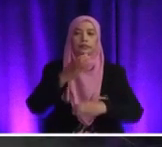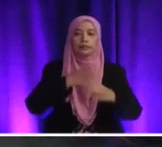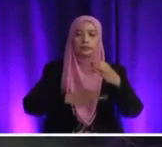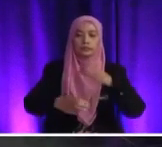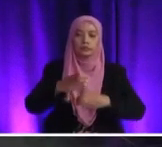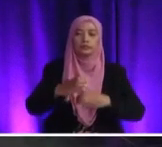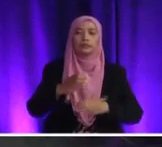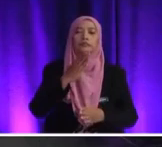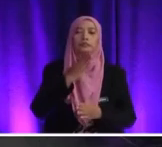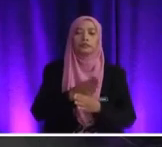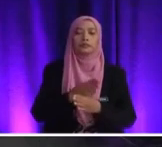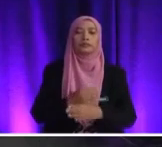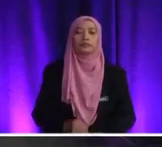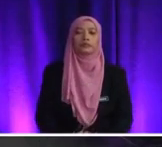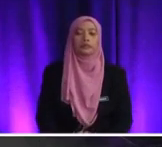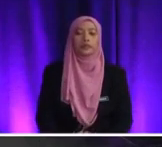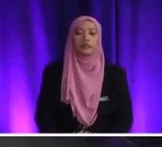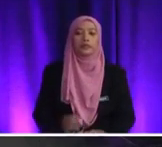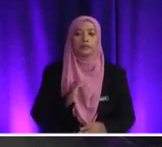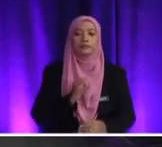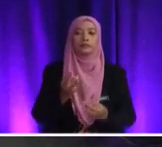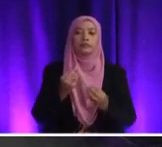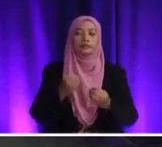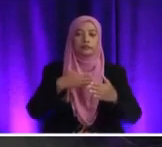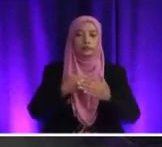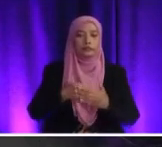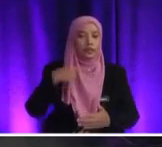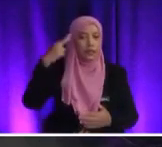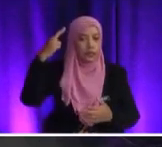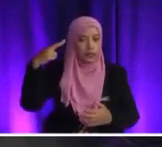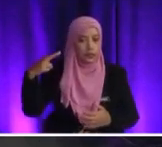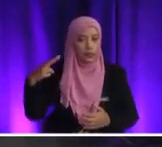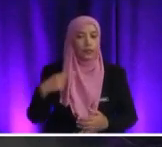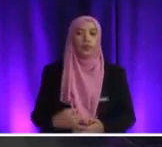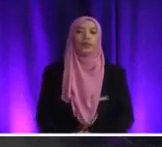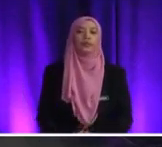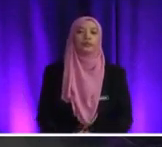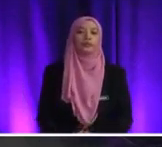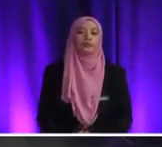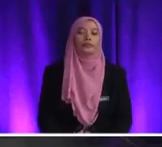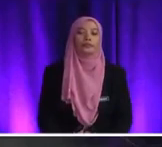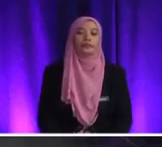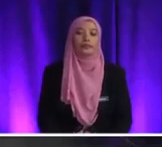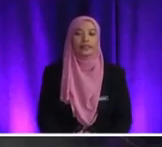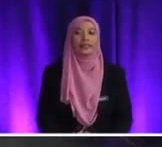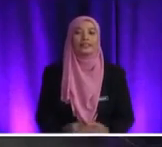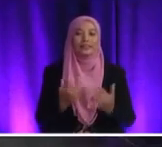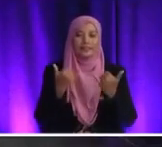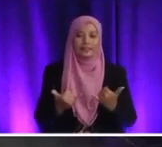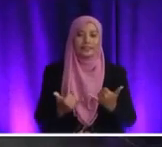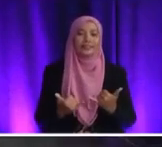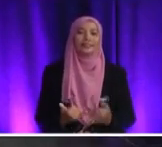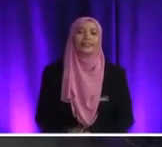Dan tercapai cita-cita tuh Alhamdulillah amin ddcf Oh iya